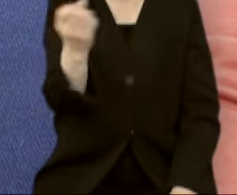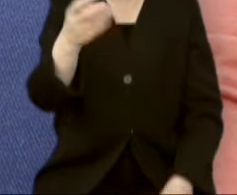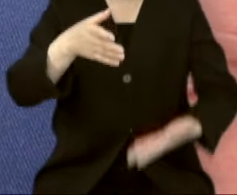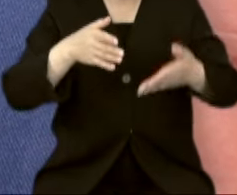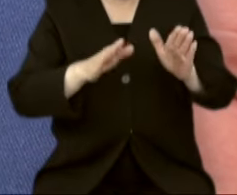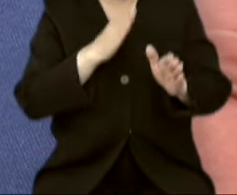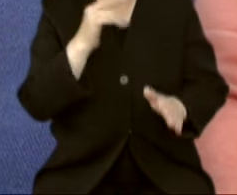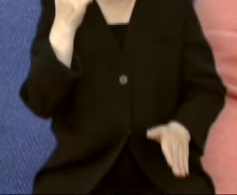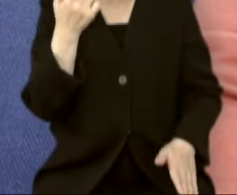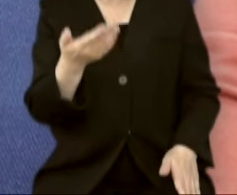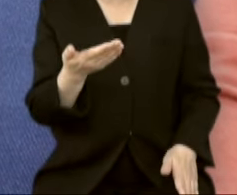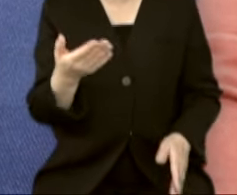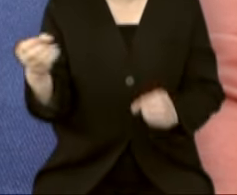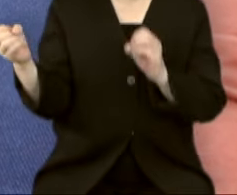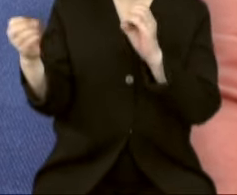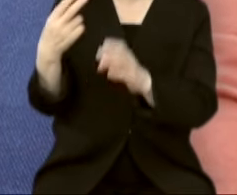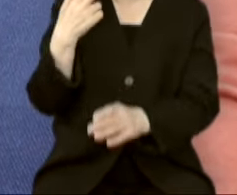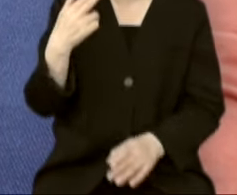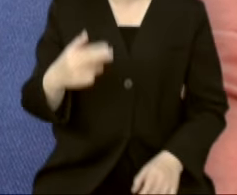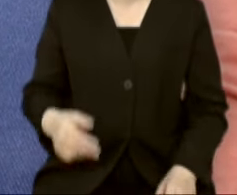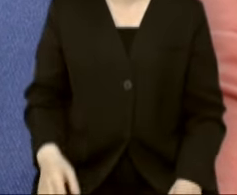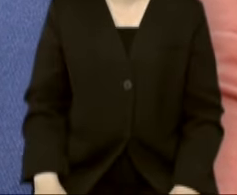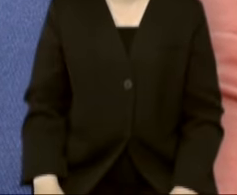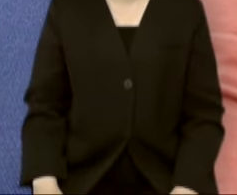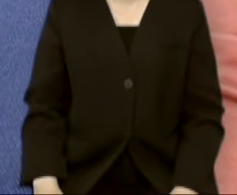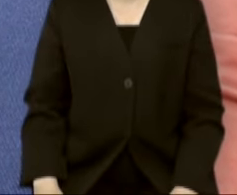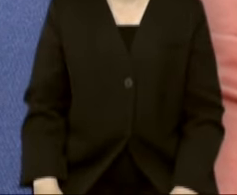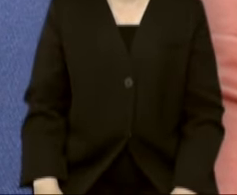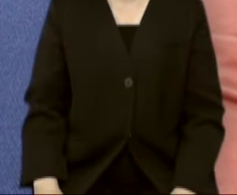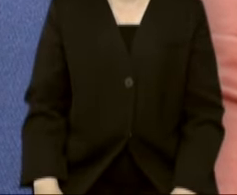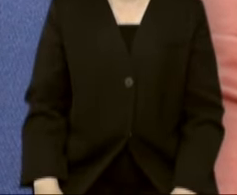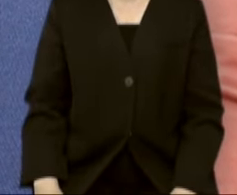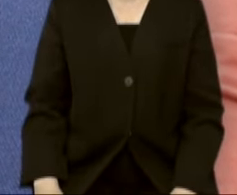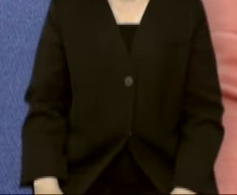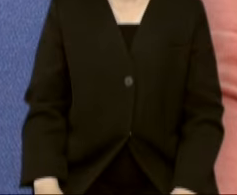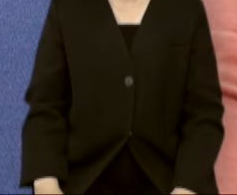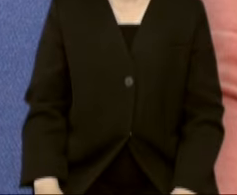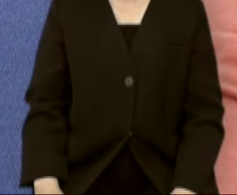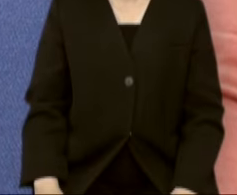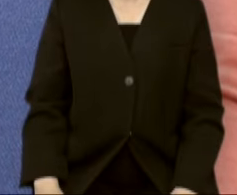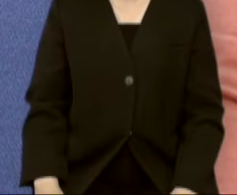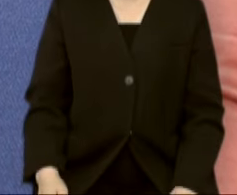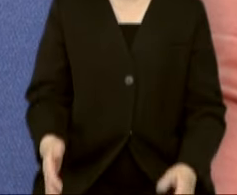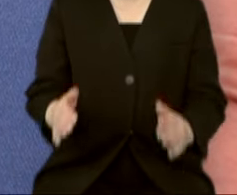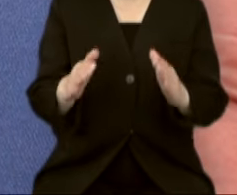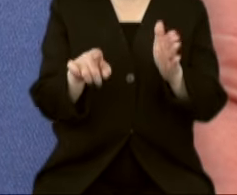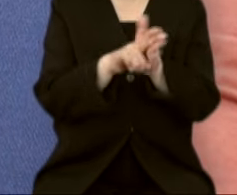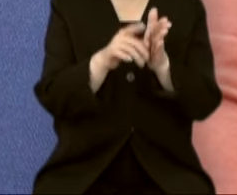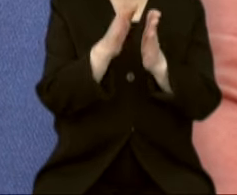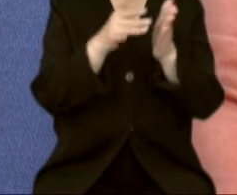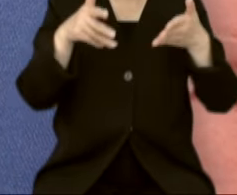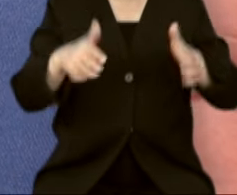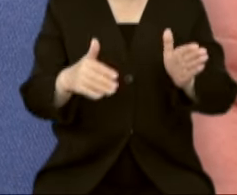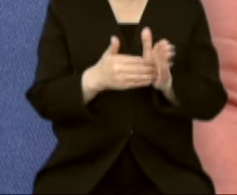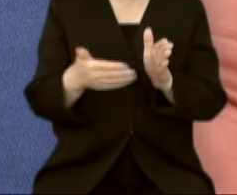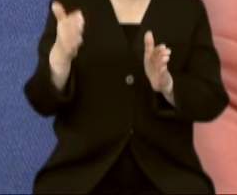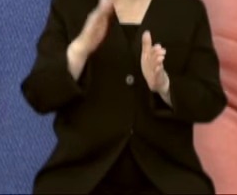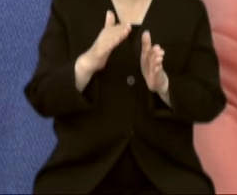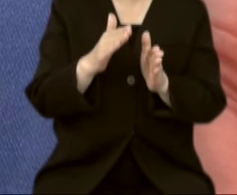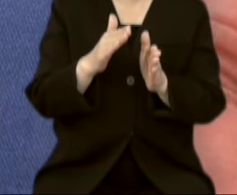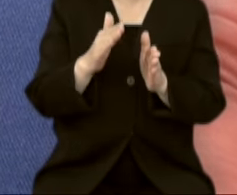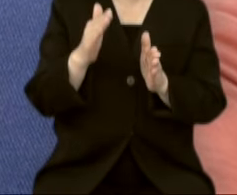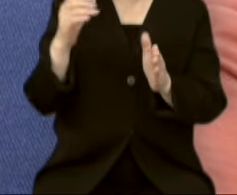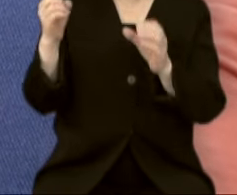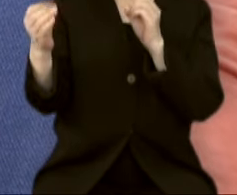거듭났어요? 제가 대답하지 못했어요. 기독교 가정에 태어나지만 대답하지 못했어요. 거듭나는